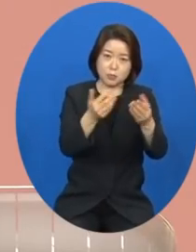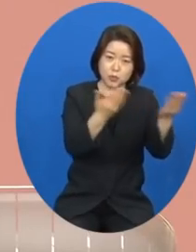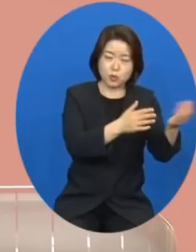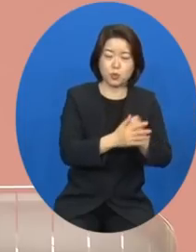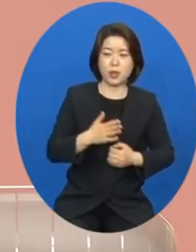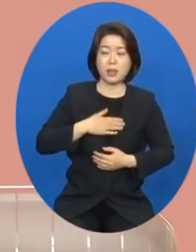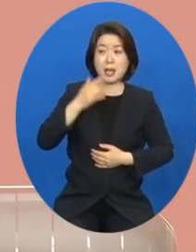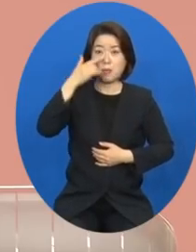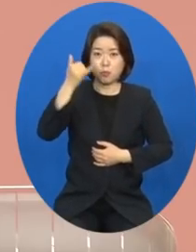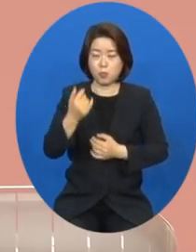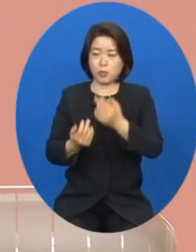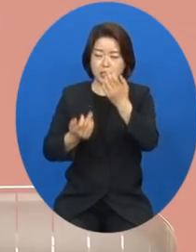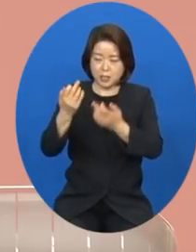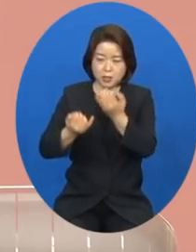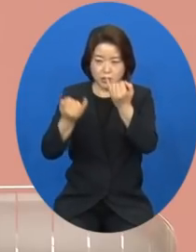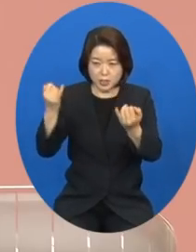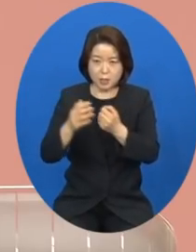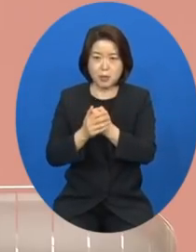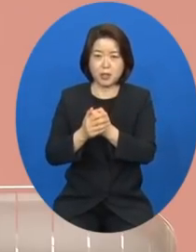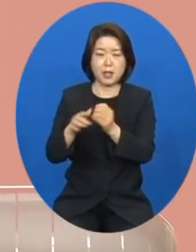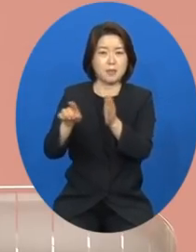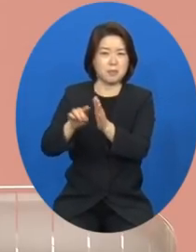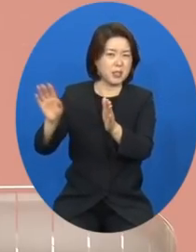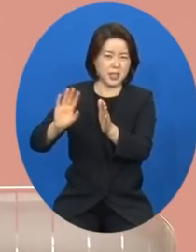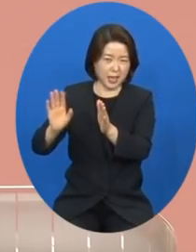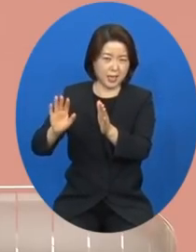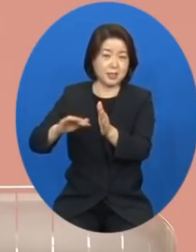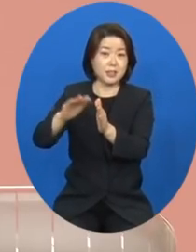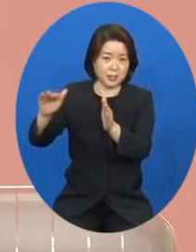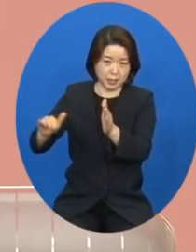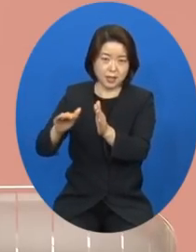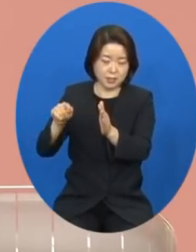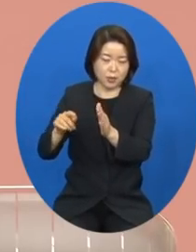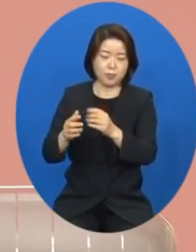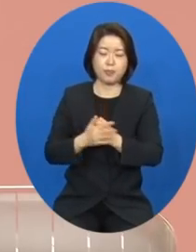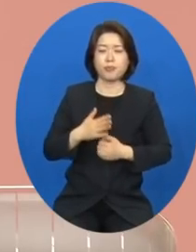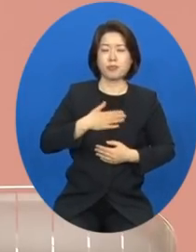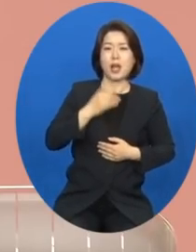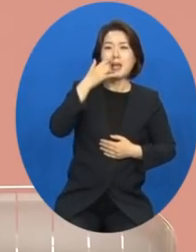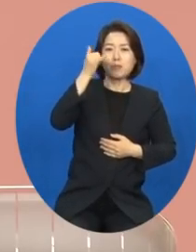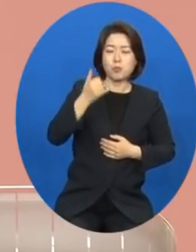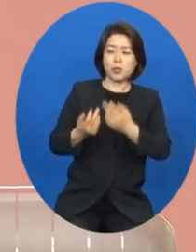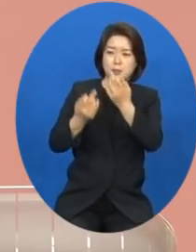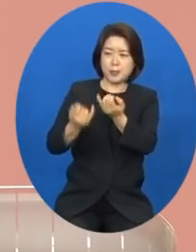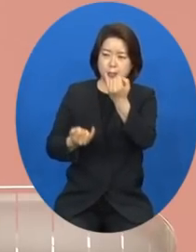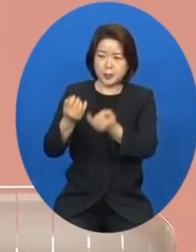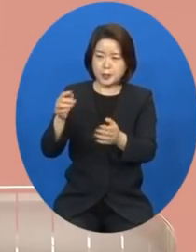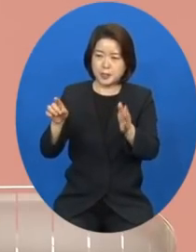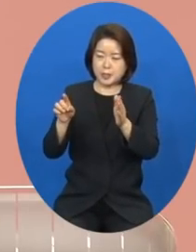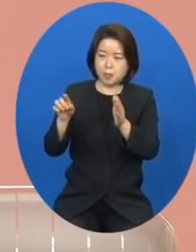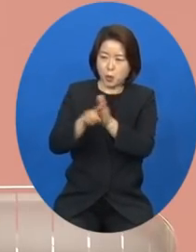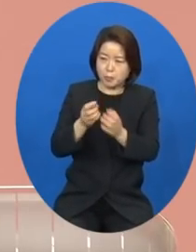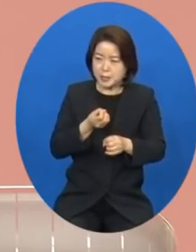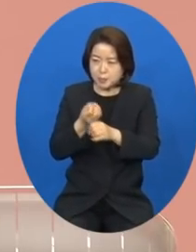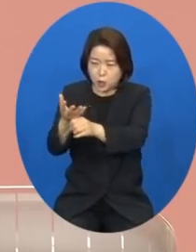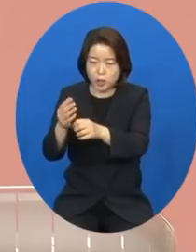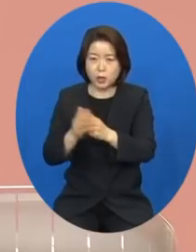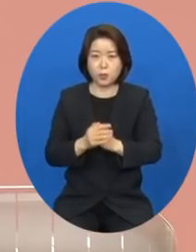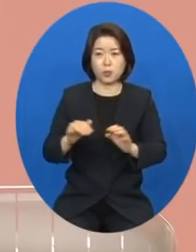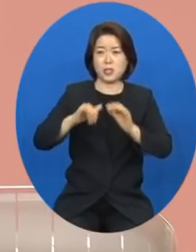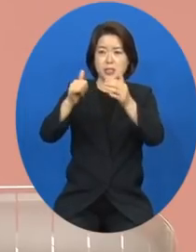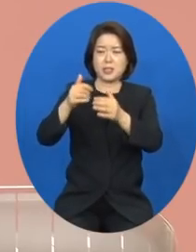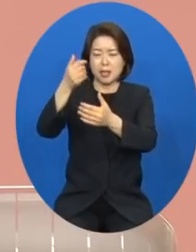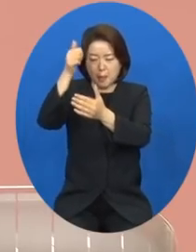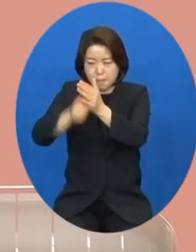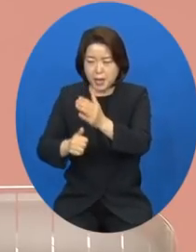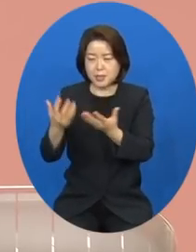형제들에게 아마 믿지 않는 가정이 어떤 같습니다 나의 부모님과 형제들에게 믿음을 전하고 세상 가운데 빠져 있는 많은